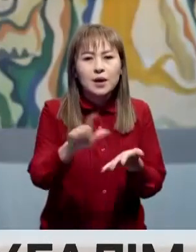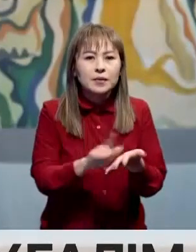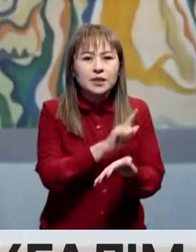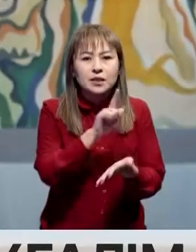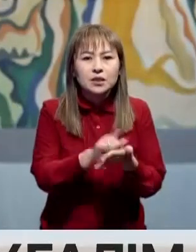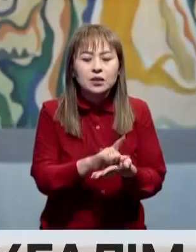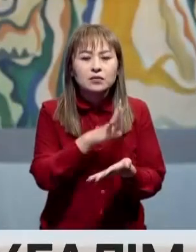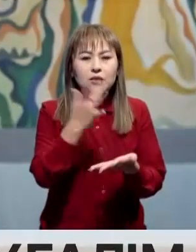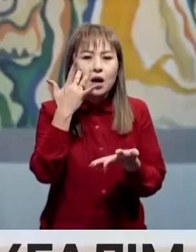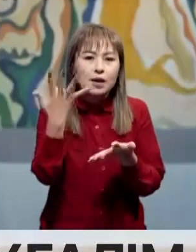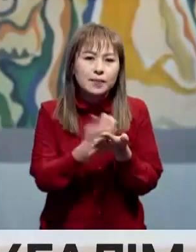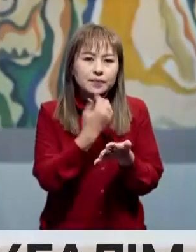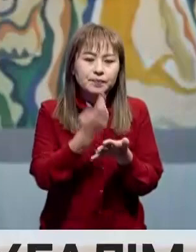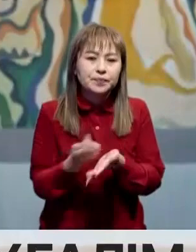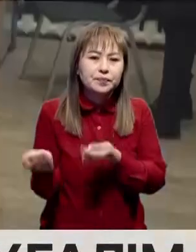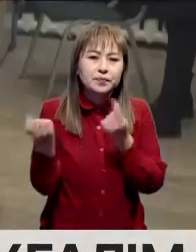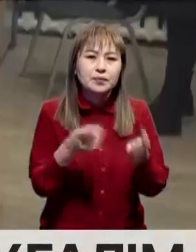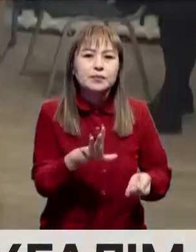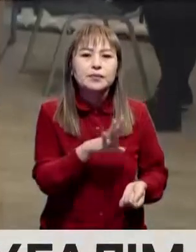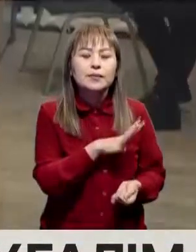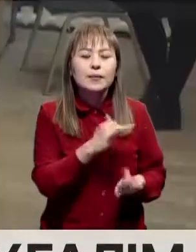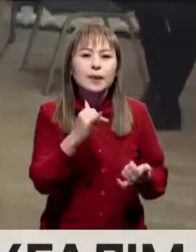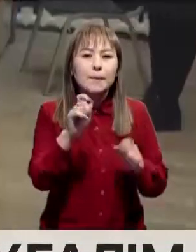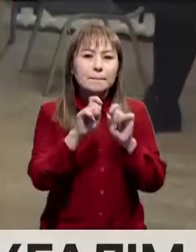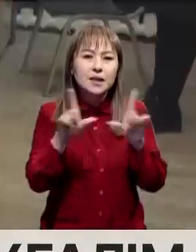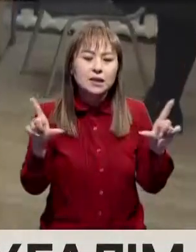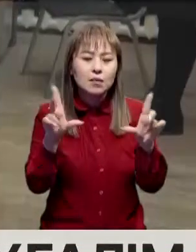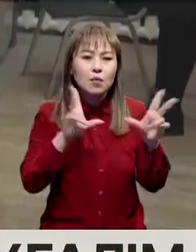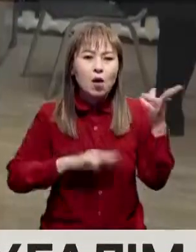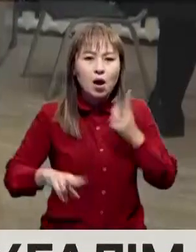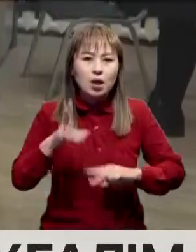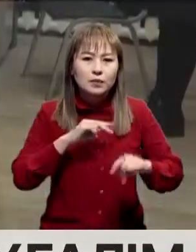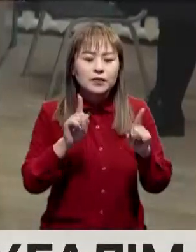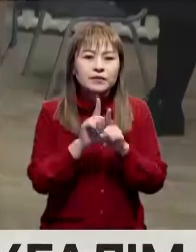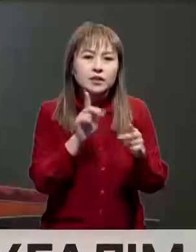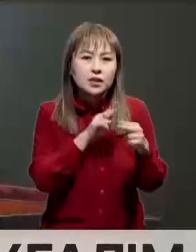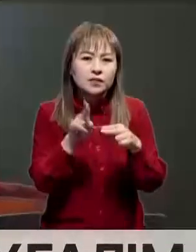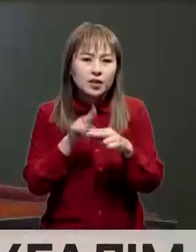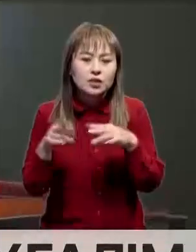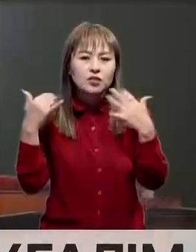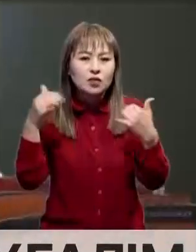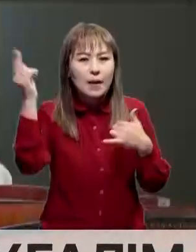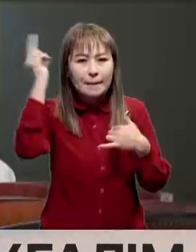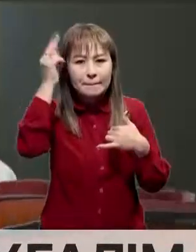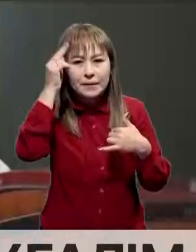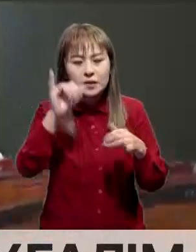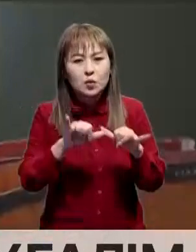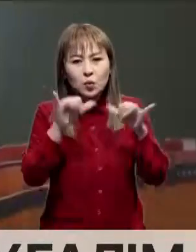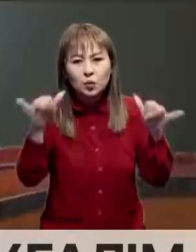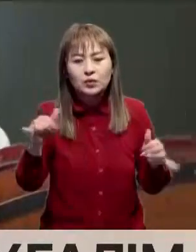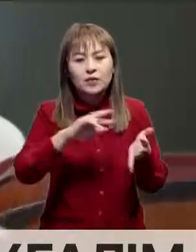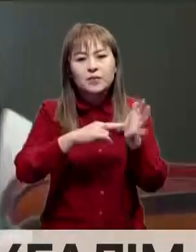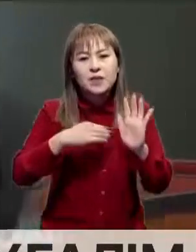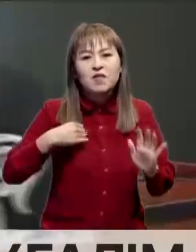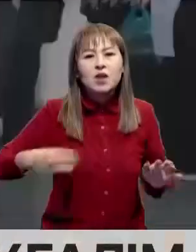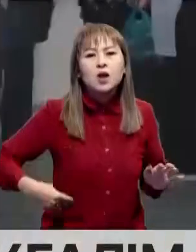түрде жүлделі орындарды әкеліп тұрды. Мектеп мұғалімі мұнымен шектеліп қалмақ емес, енді ол білім көкжиегін кеңейтіп, француз